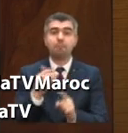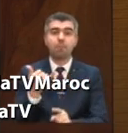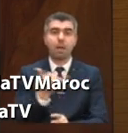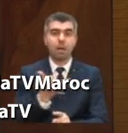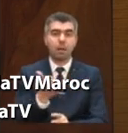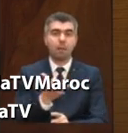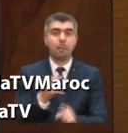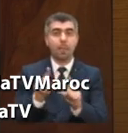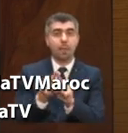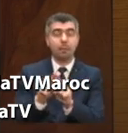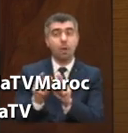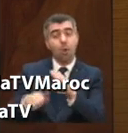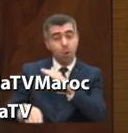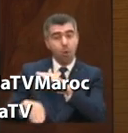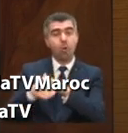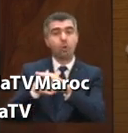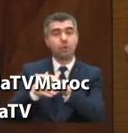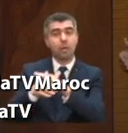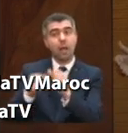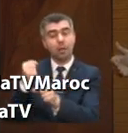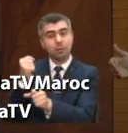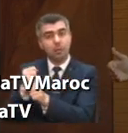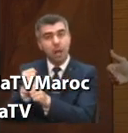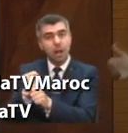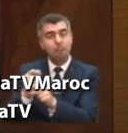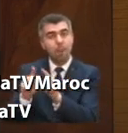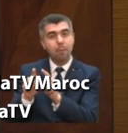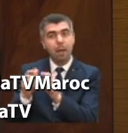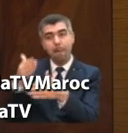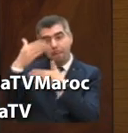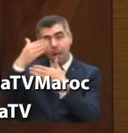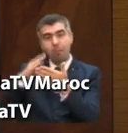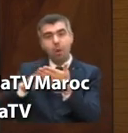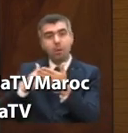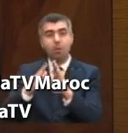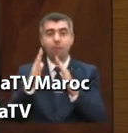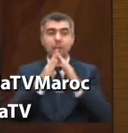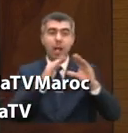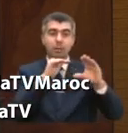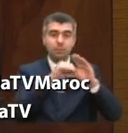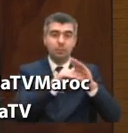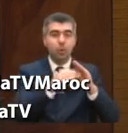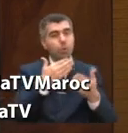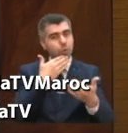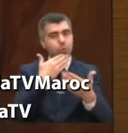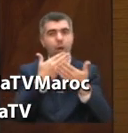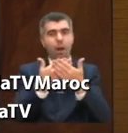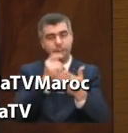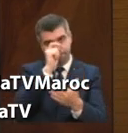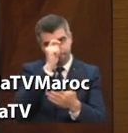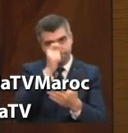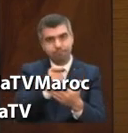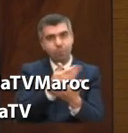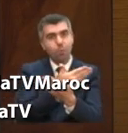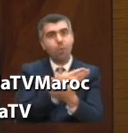لان هذاك الاجير الذي يخرج الى عمله باش يحافظ لنا على المغاربه الاخرين في منازلهم. نتقدم بالشكر الجزيل لهم لما